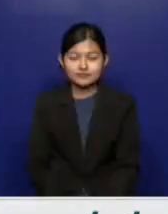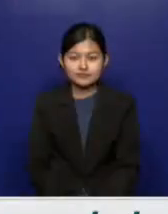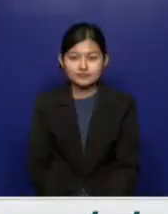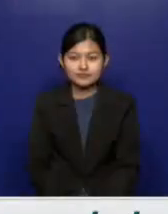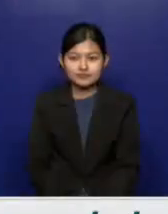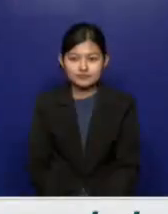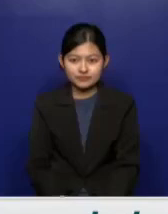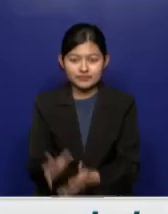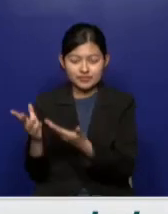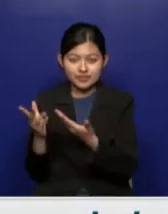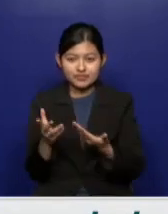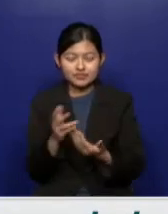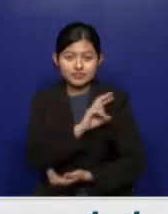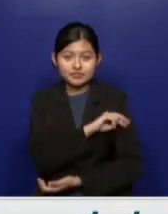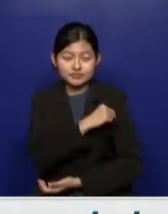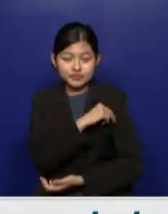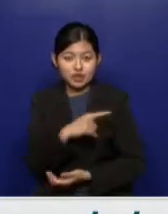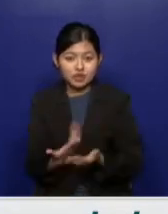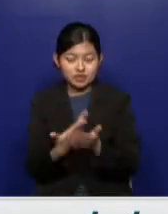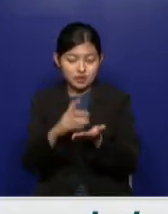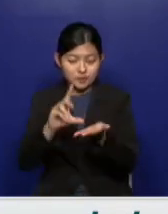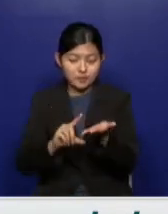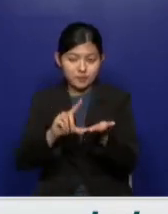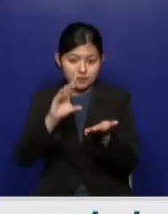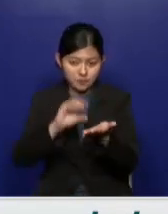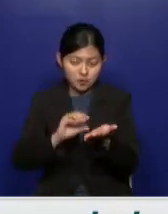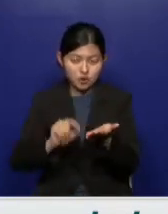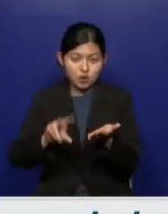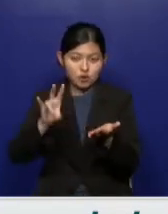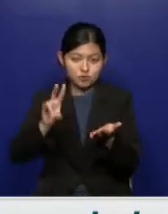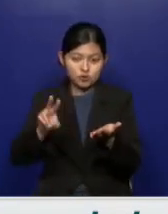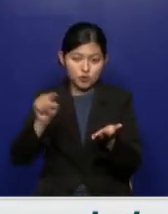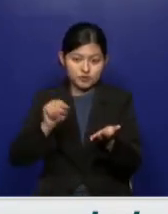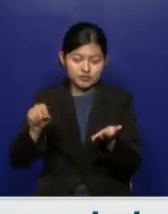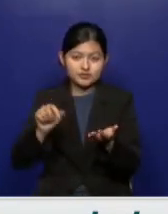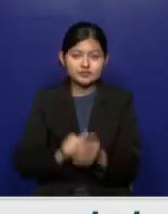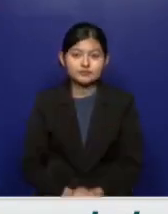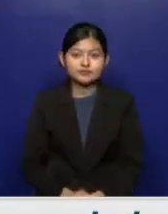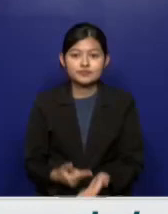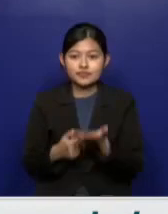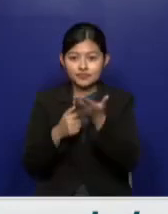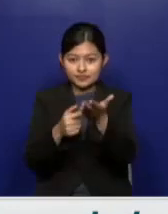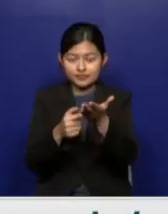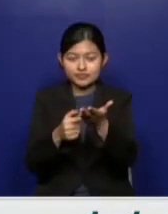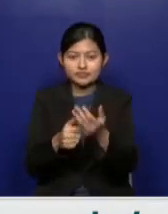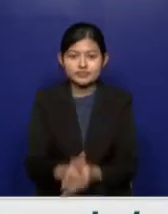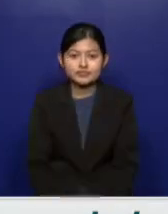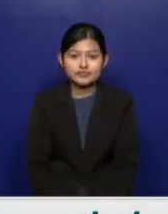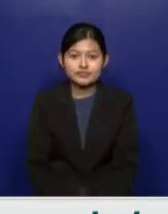คุณหมอบัญญัติครับท่านขอปรับลดลง 2% นะครับเชิญครับเสนอเหตุผลครับ